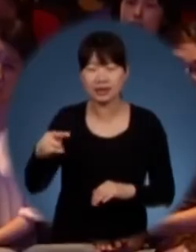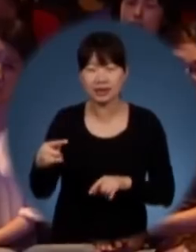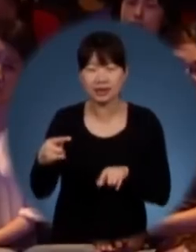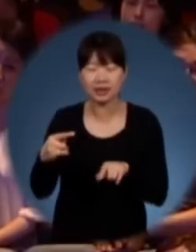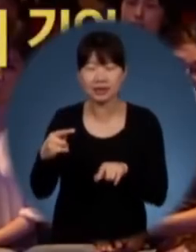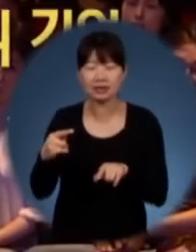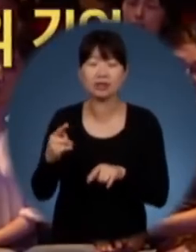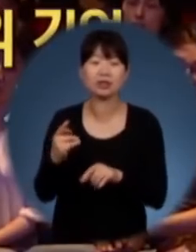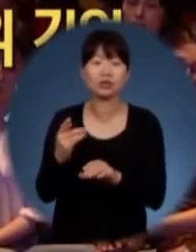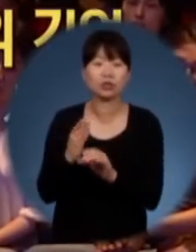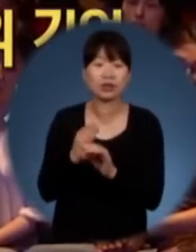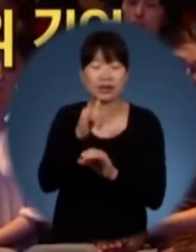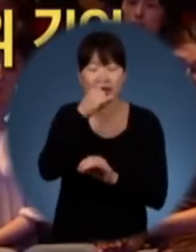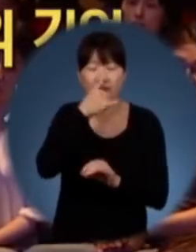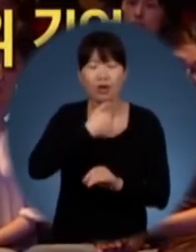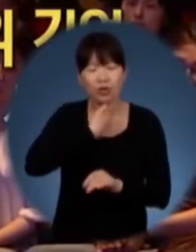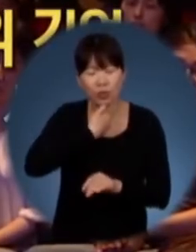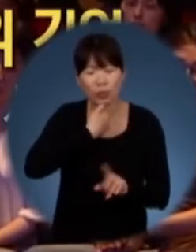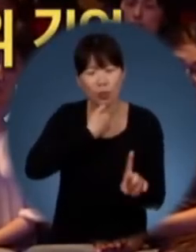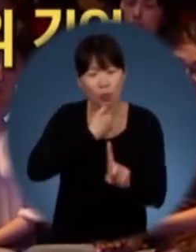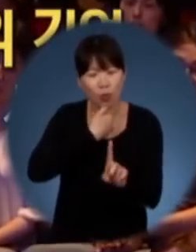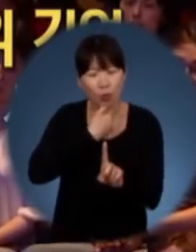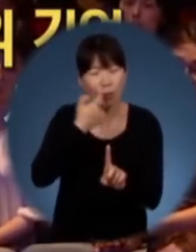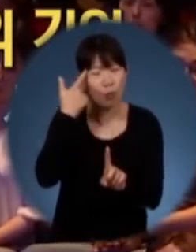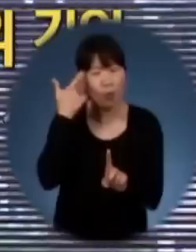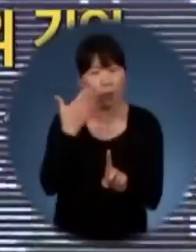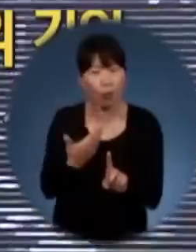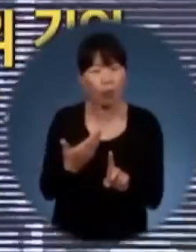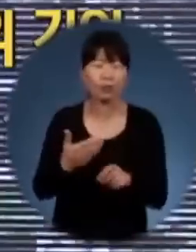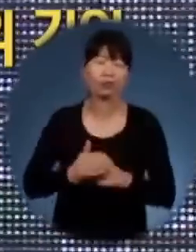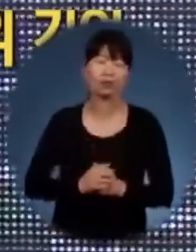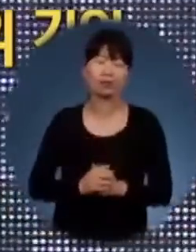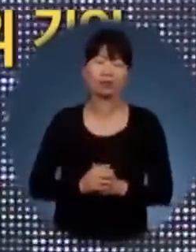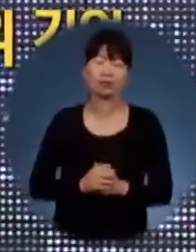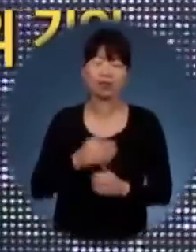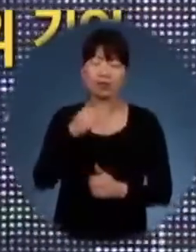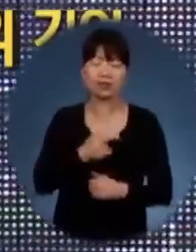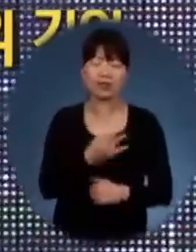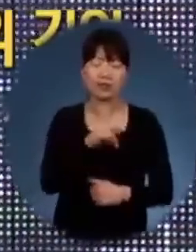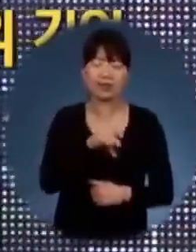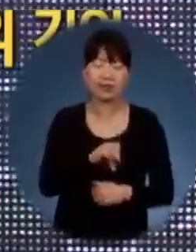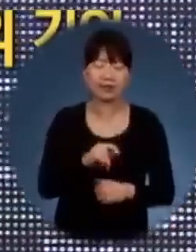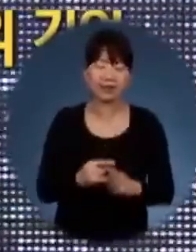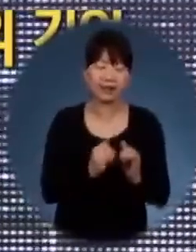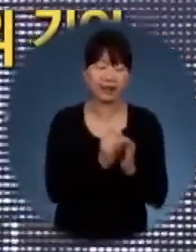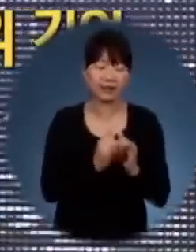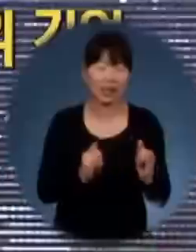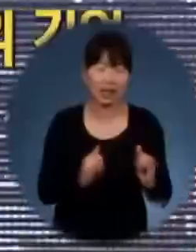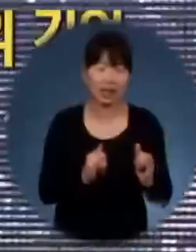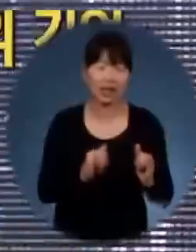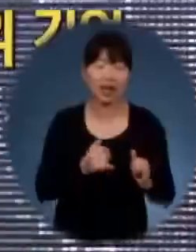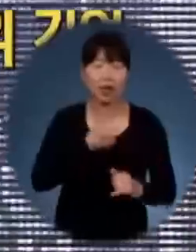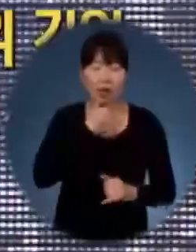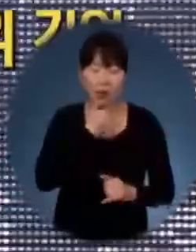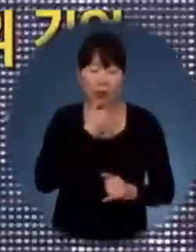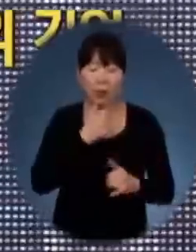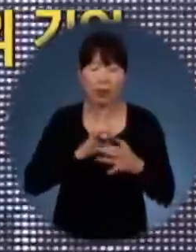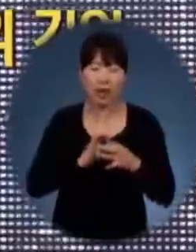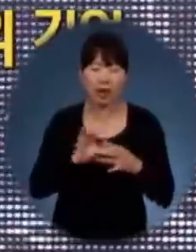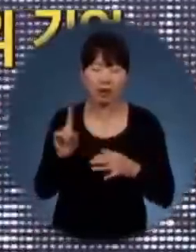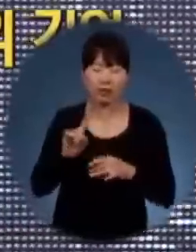되었던 로마는 도대체 어떤 시대였을 아니 시대 사람들은 도대체 로마의